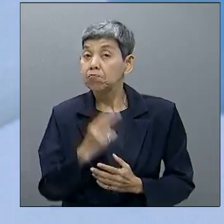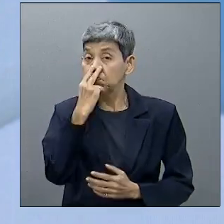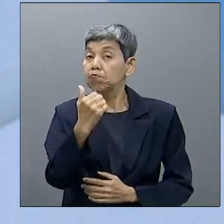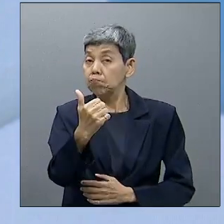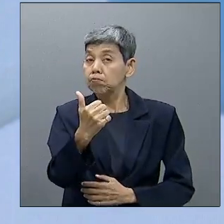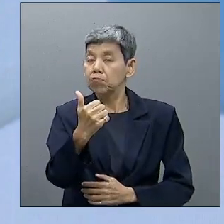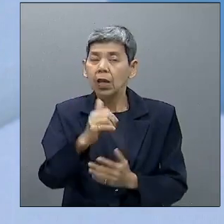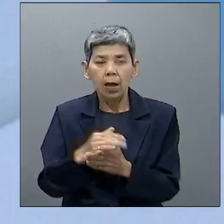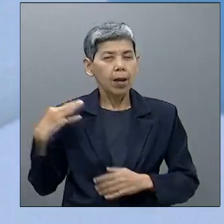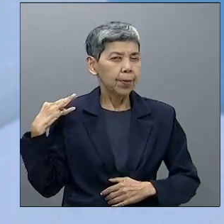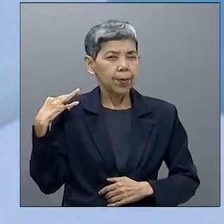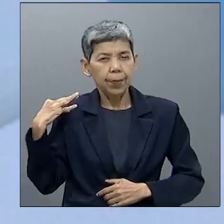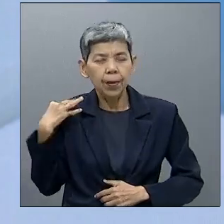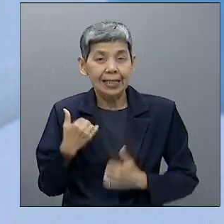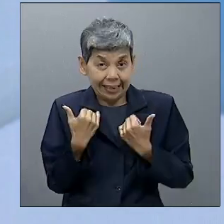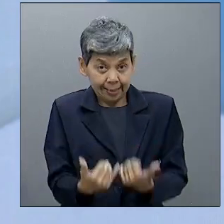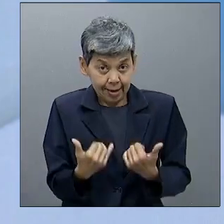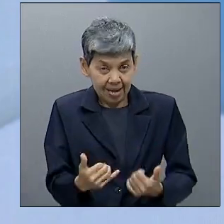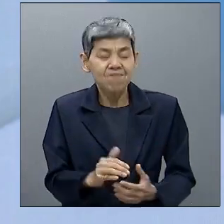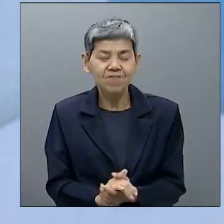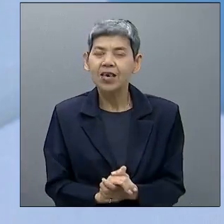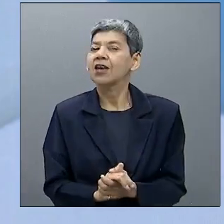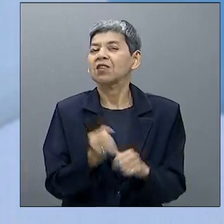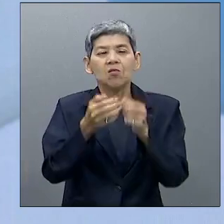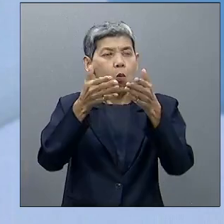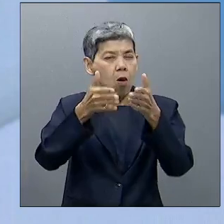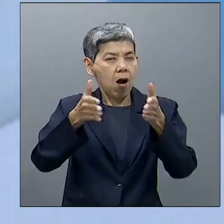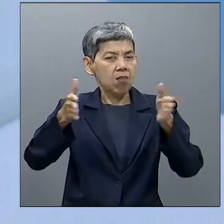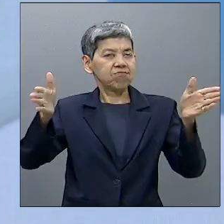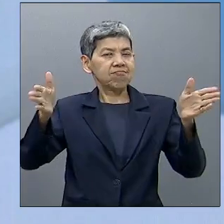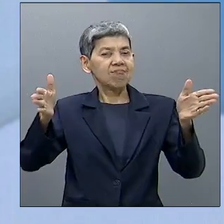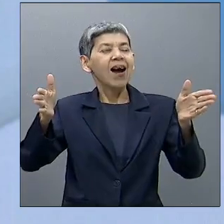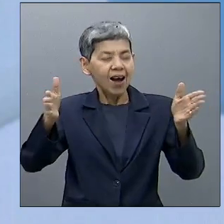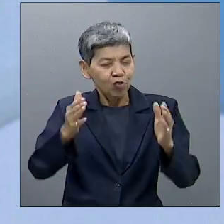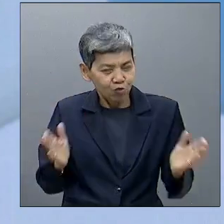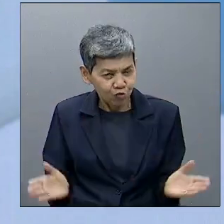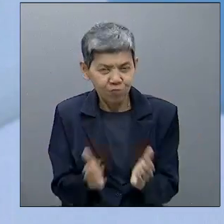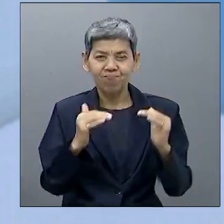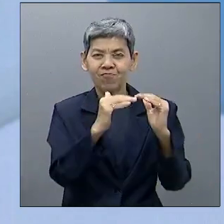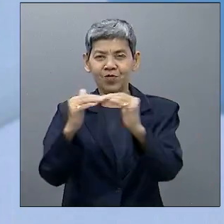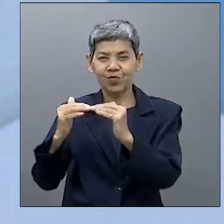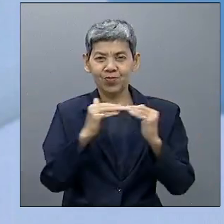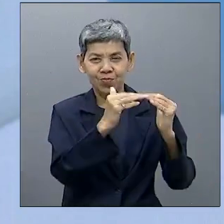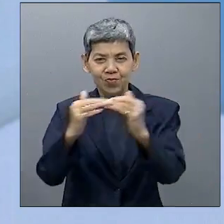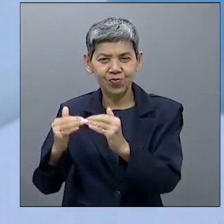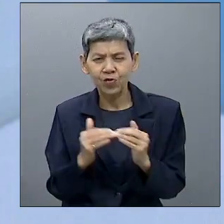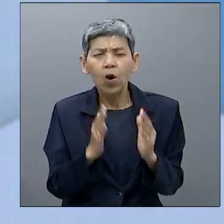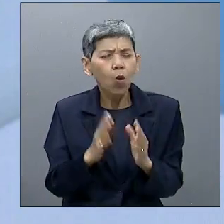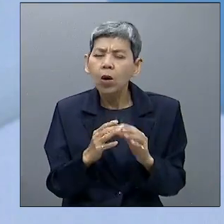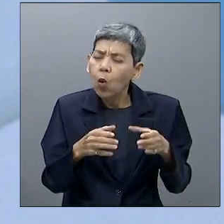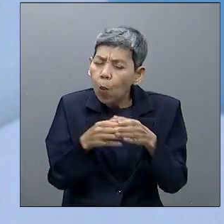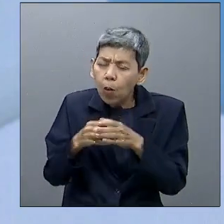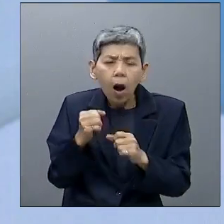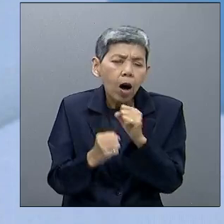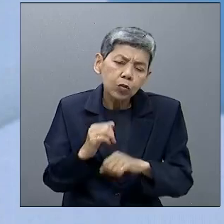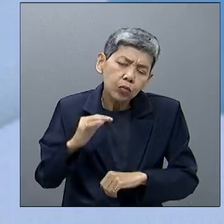คะเพราะว่าการประกวดนางงามในยุคปัจจุบันนี้เปิดกว้างมากขึ้นเป็นพื้นที่ที่ส่งเสริมความเท่าเทียมให้กับคนทุกกลุ่มทุกเพศ